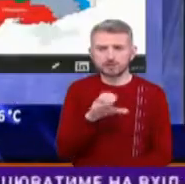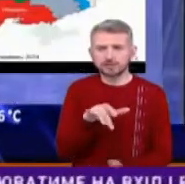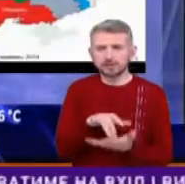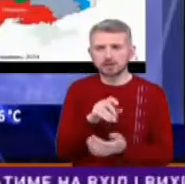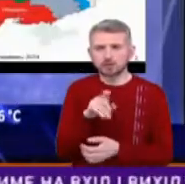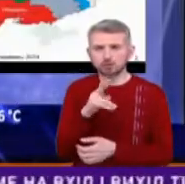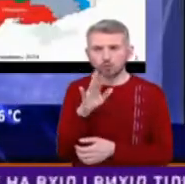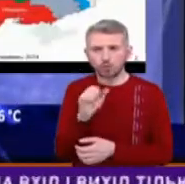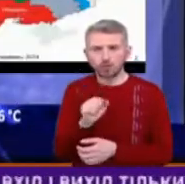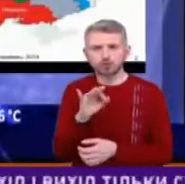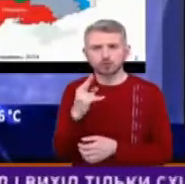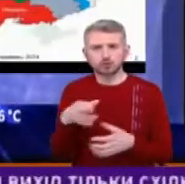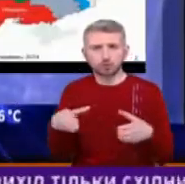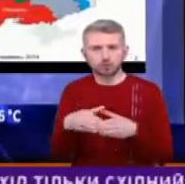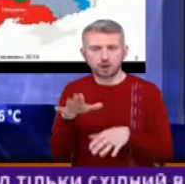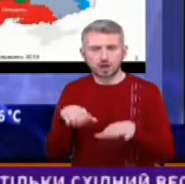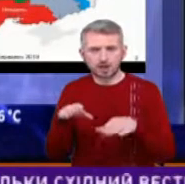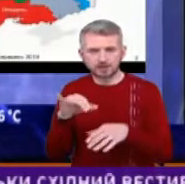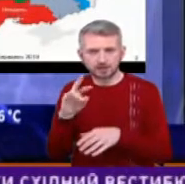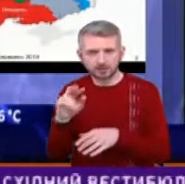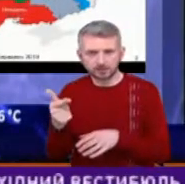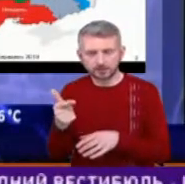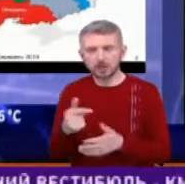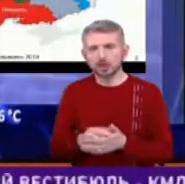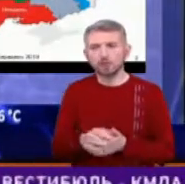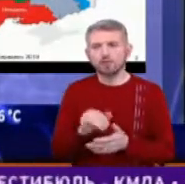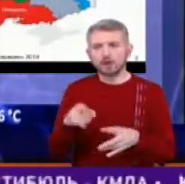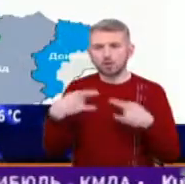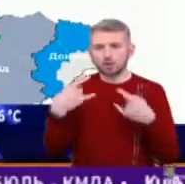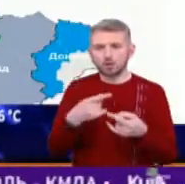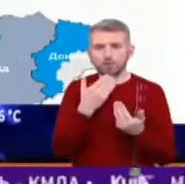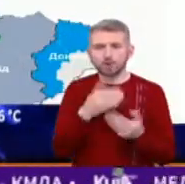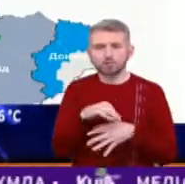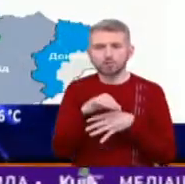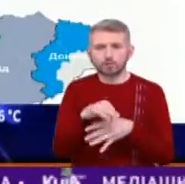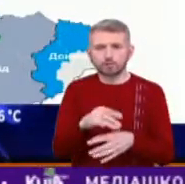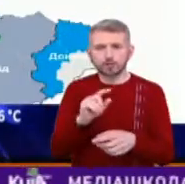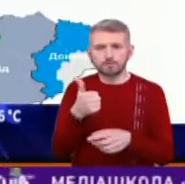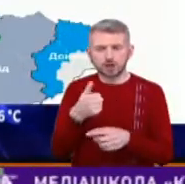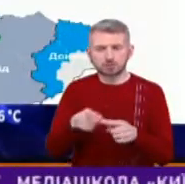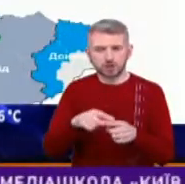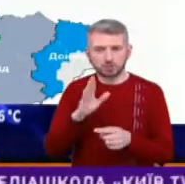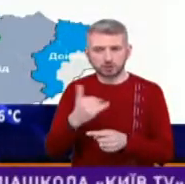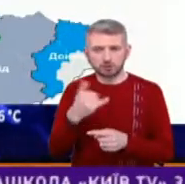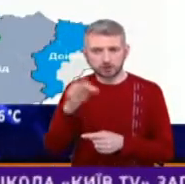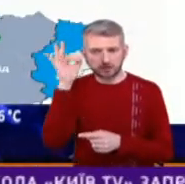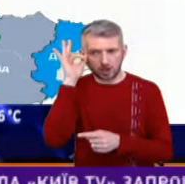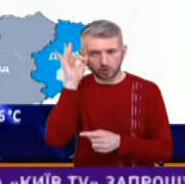і соціологічна група «Рейтинг». От на екранах у вас. Опитування проводилося, це перше, про яке ми будемо сьогодні